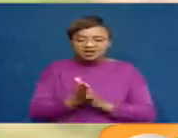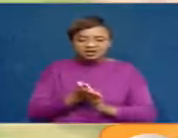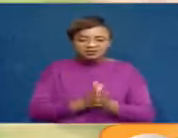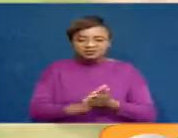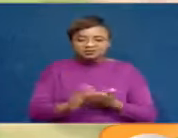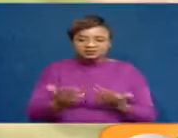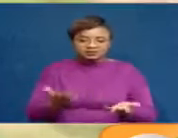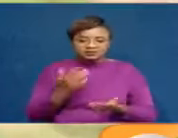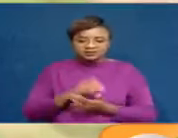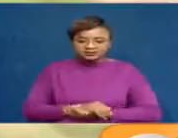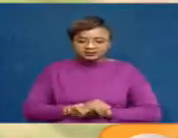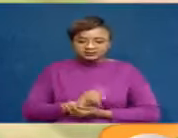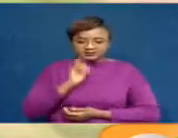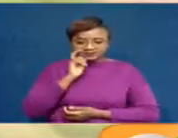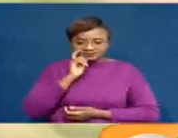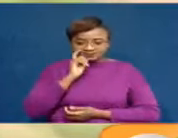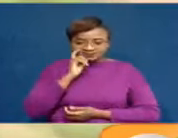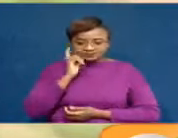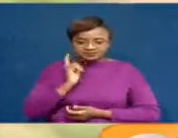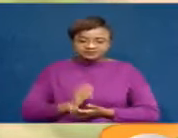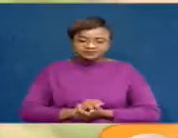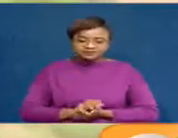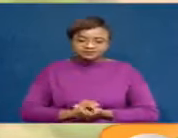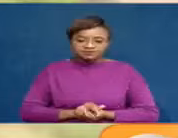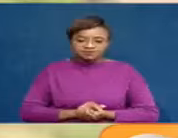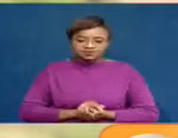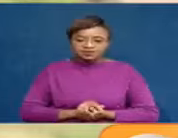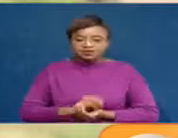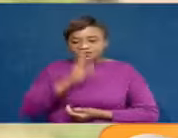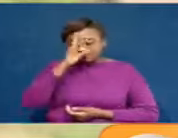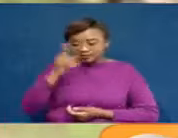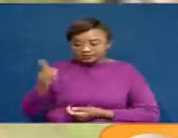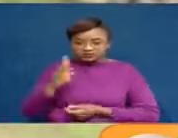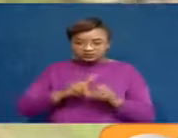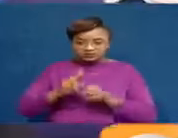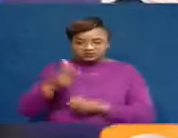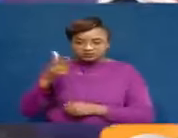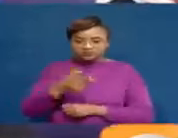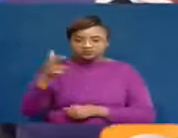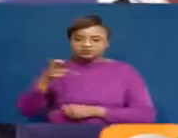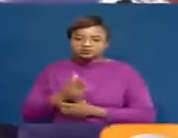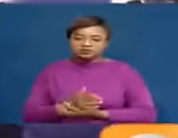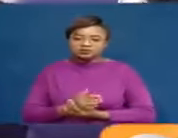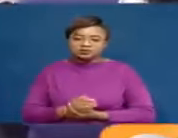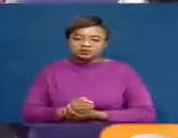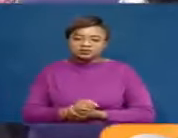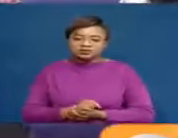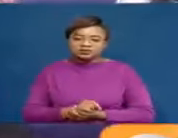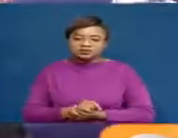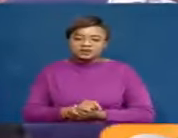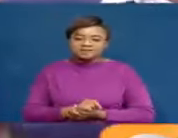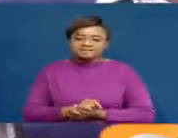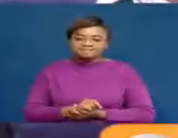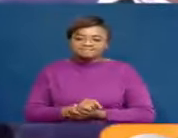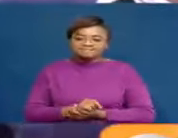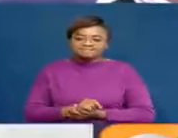hivyo. Na askari wanatumia risasi life. Juu kama huyo alipigwa life, sio lamba. Haifai tuwe tunawaua wa